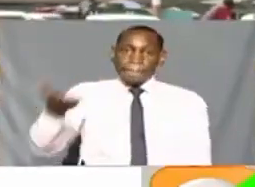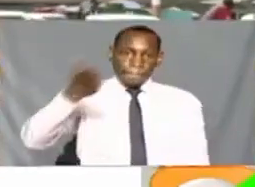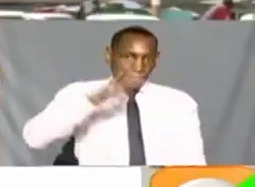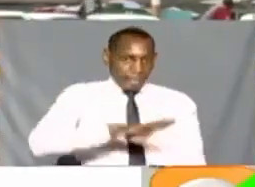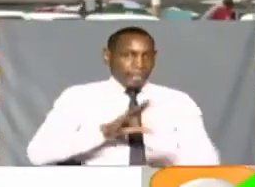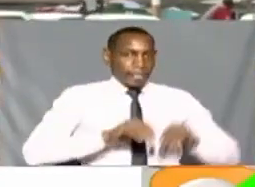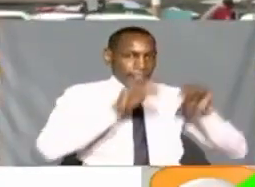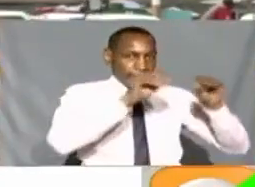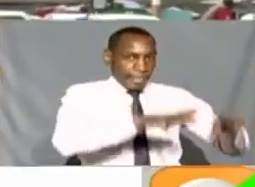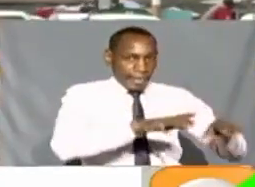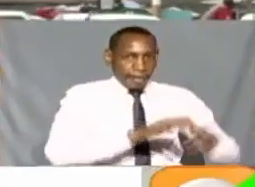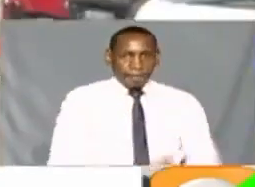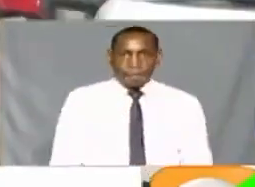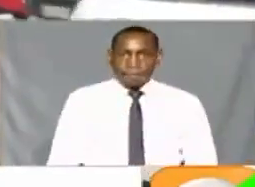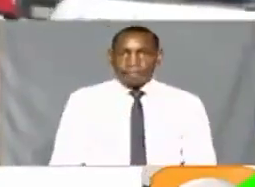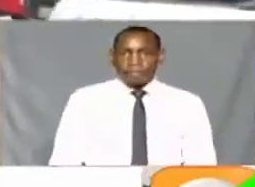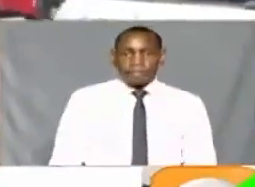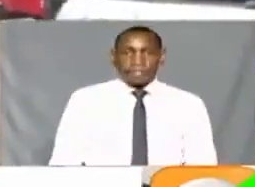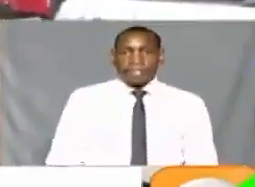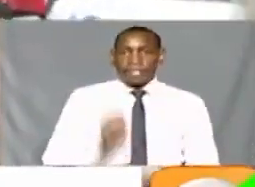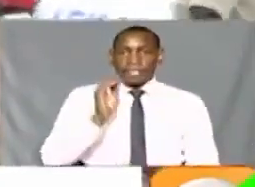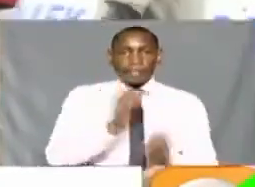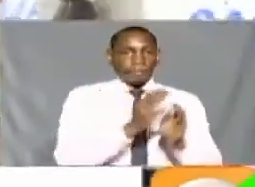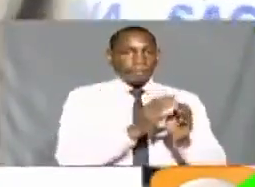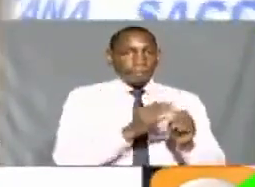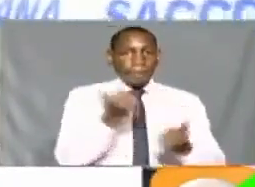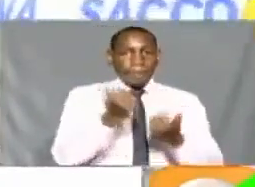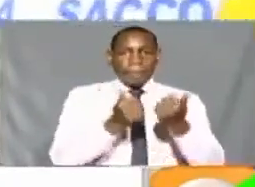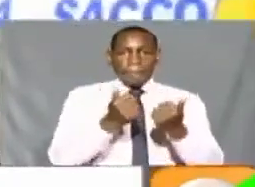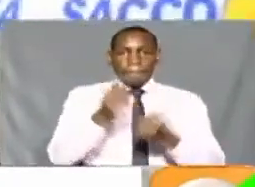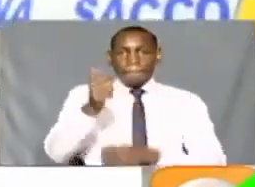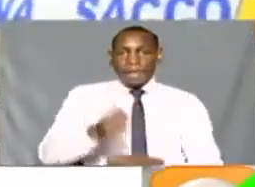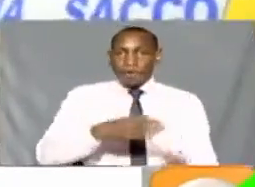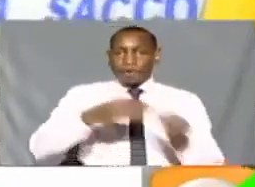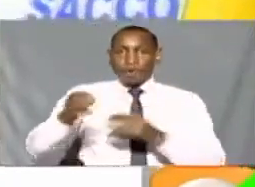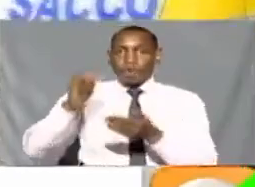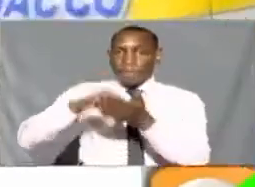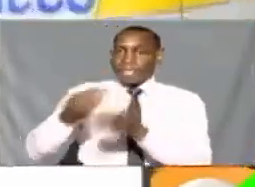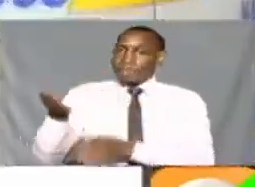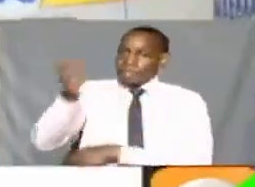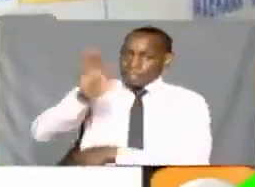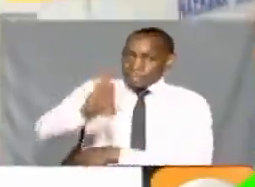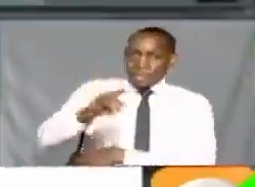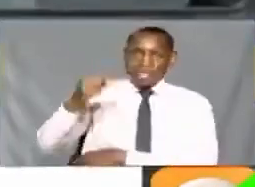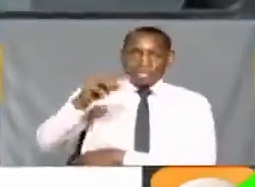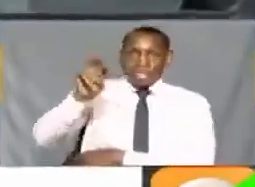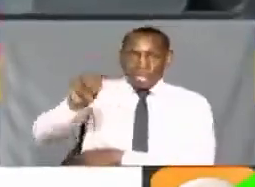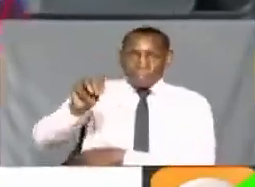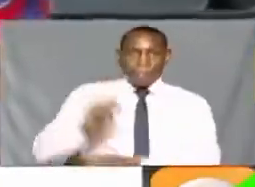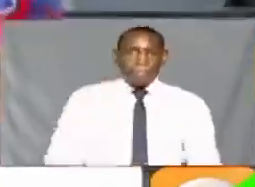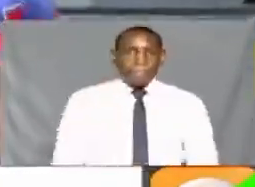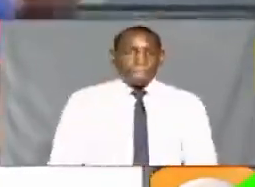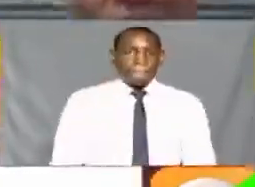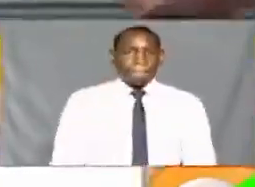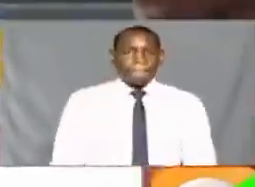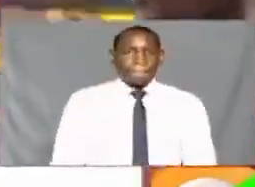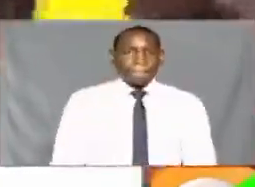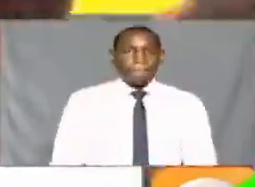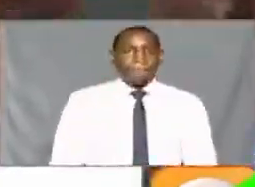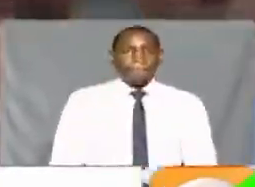mpaka Kitengela. Kama sijafikiwa na line ya kwenda Machakos, ninarudi tena GM.